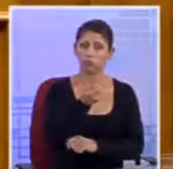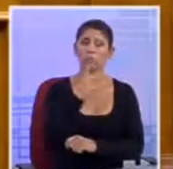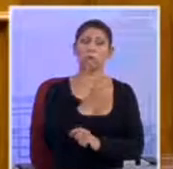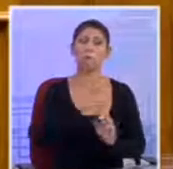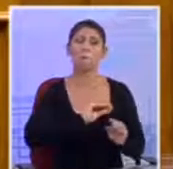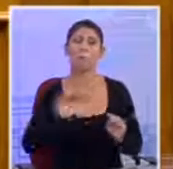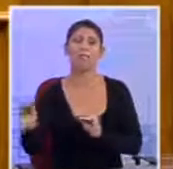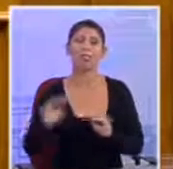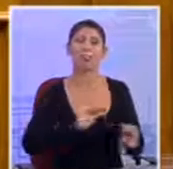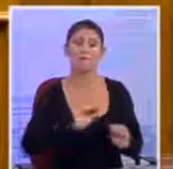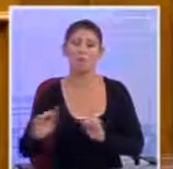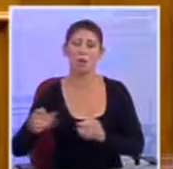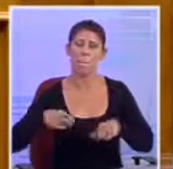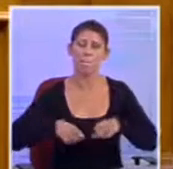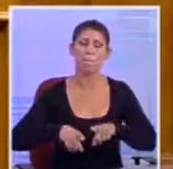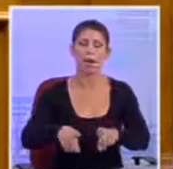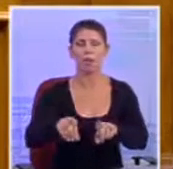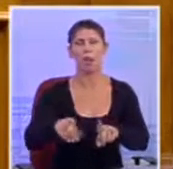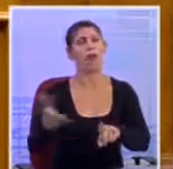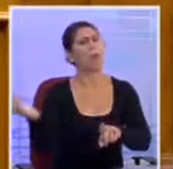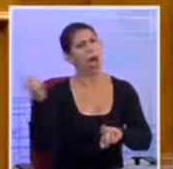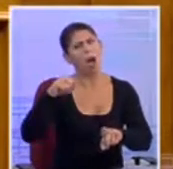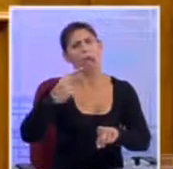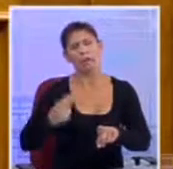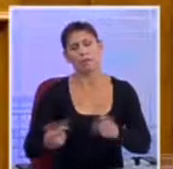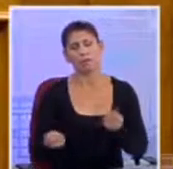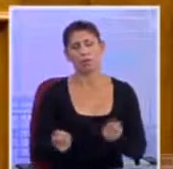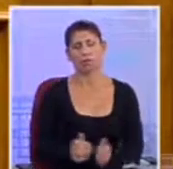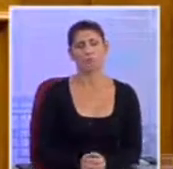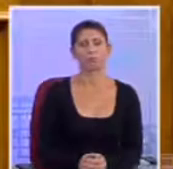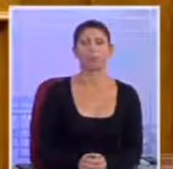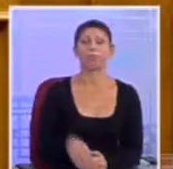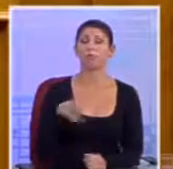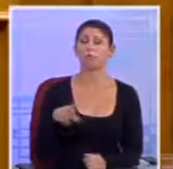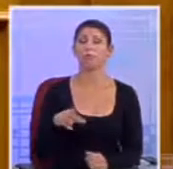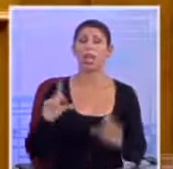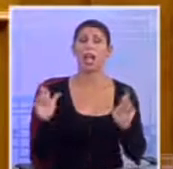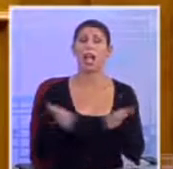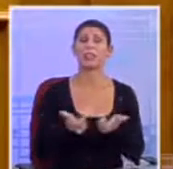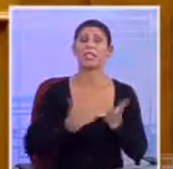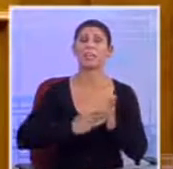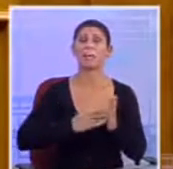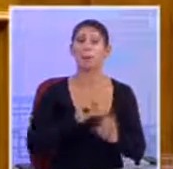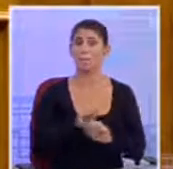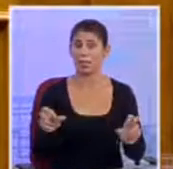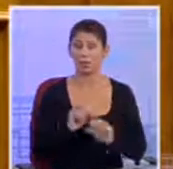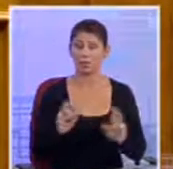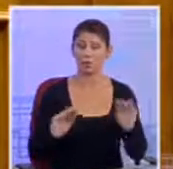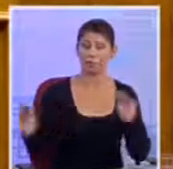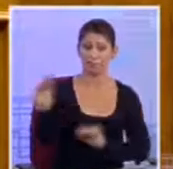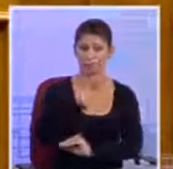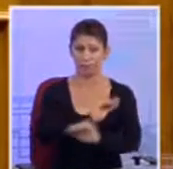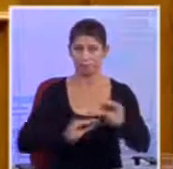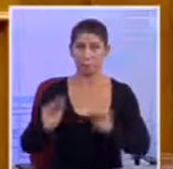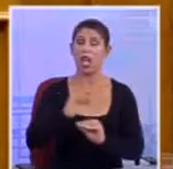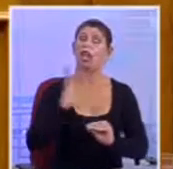αεροδιακομιδών παράλληλα με τις λοιπές αποστολές τους. Σε ό,τι αφορά την Εθνική Υπηρεσία Πληροφοριών, σκοπεύουμε σε αναδιάρθρωση ώστε να